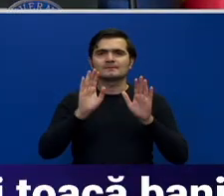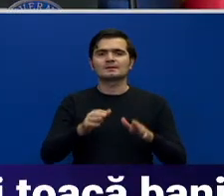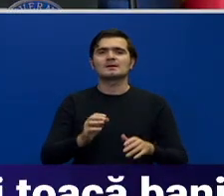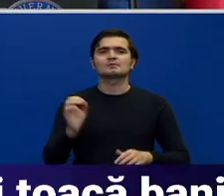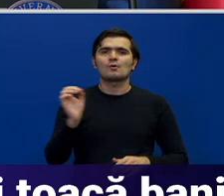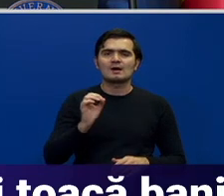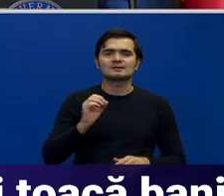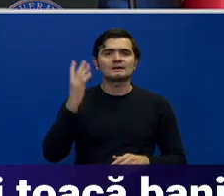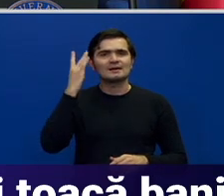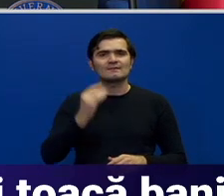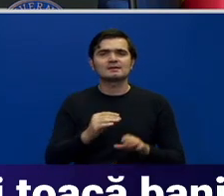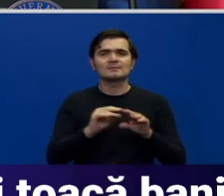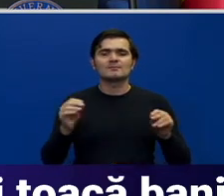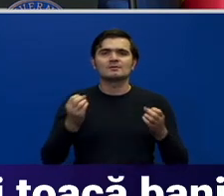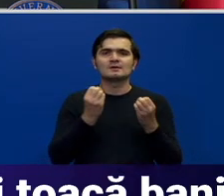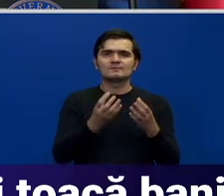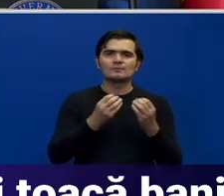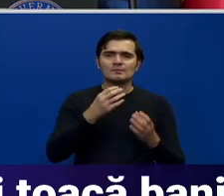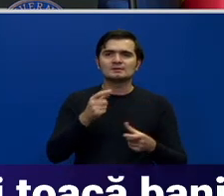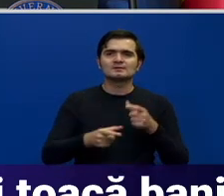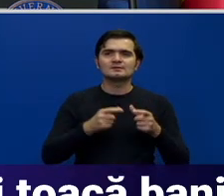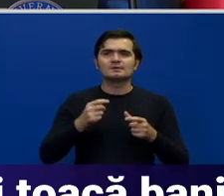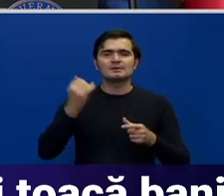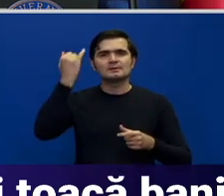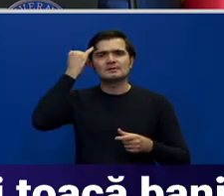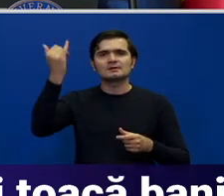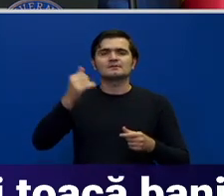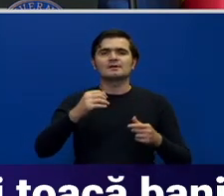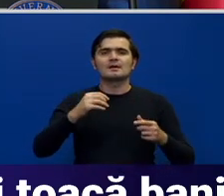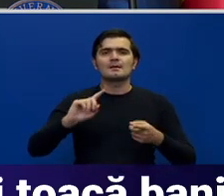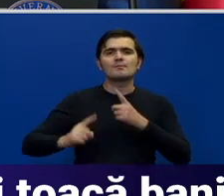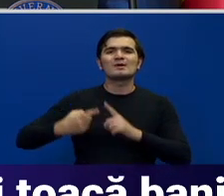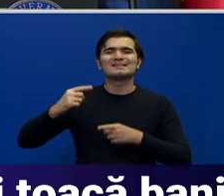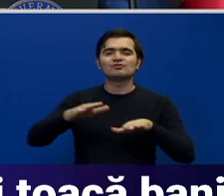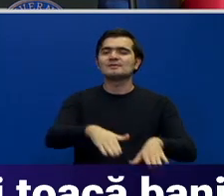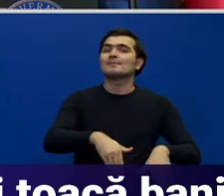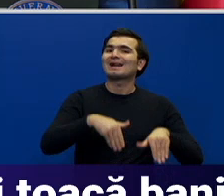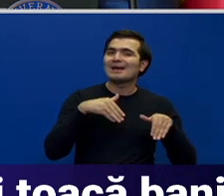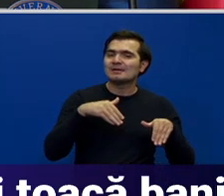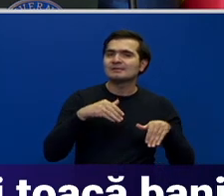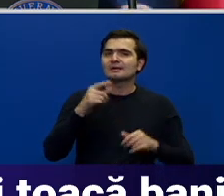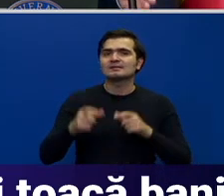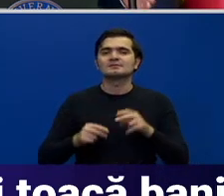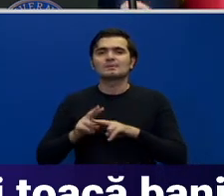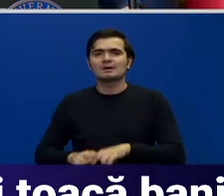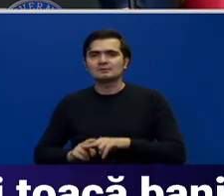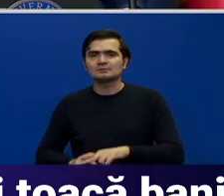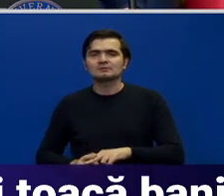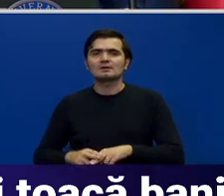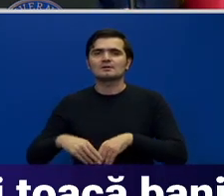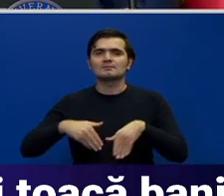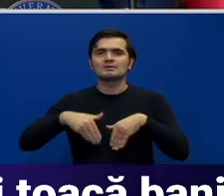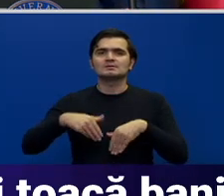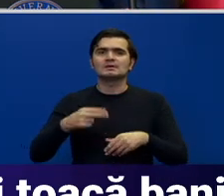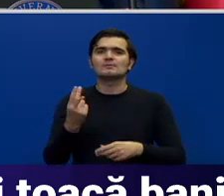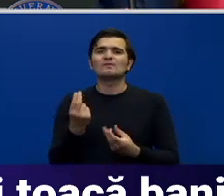ocazia de a afla mai multe detalii legate de aceste inițiative politice la nivelul Parlamentului, cu mențiunea că în privința resurselor, desigur, Ministerul de Finanțe poate face o